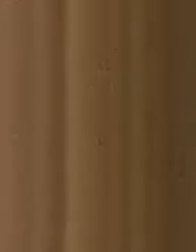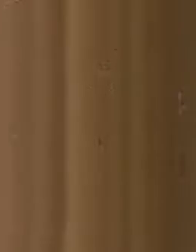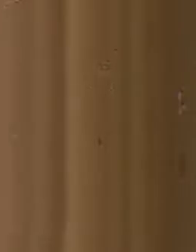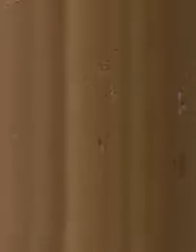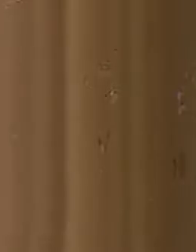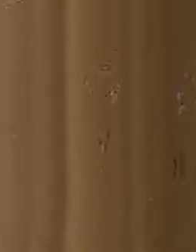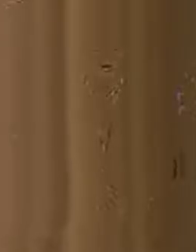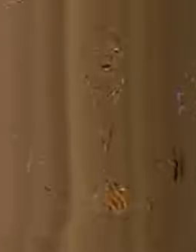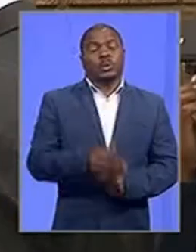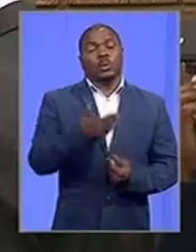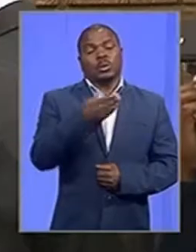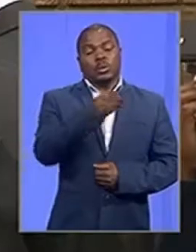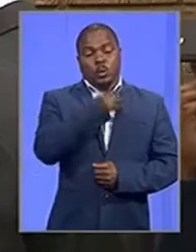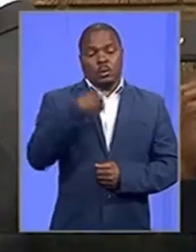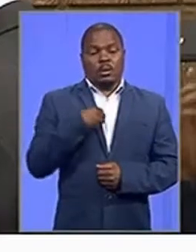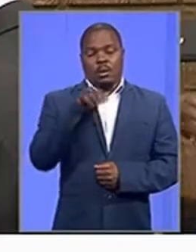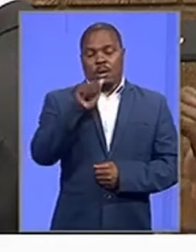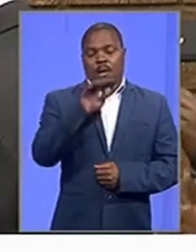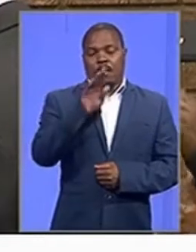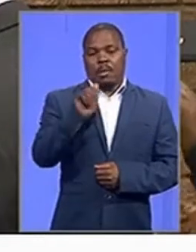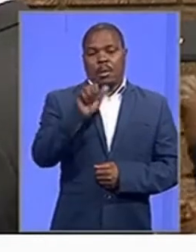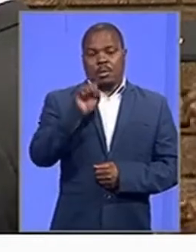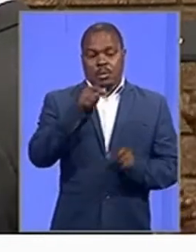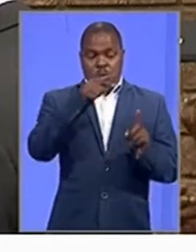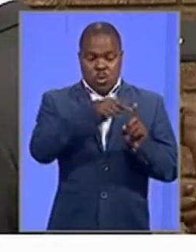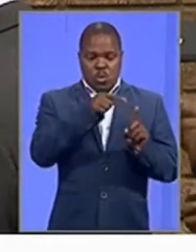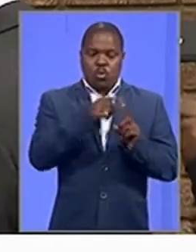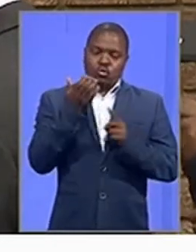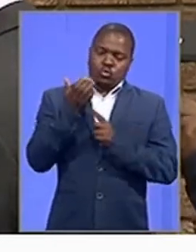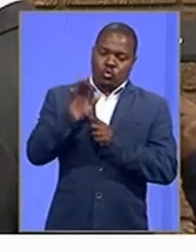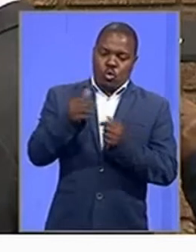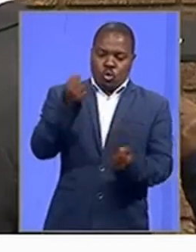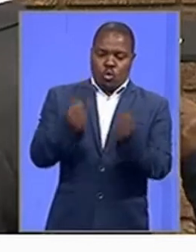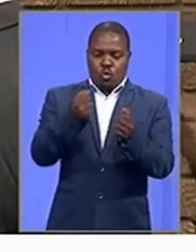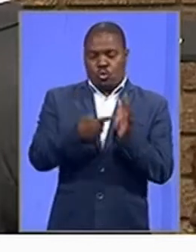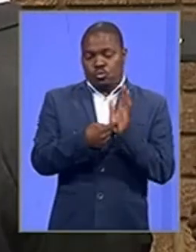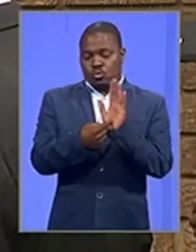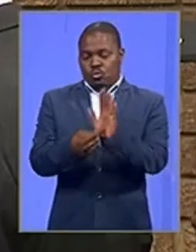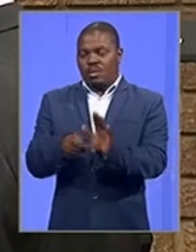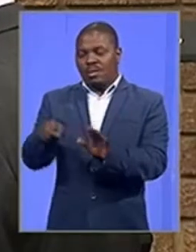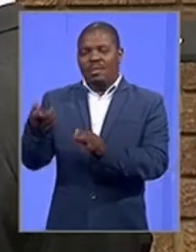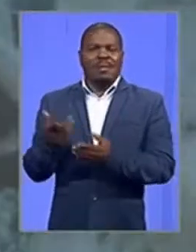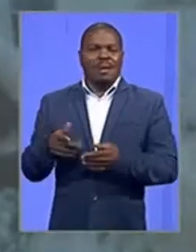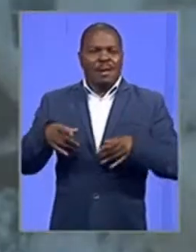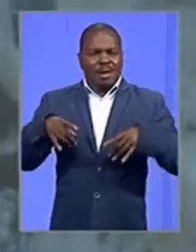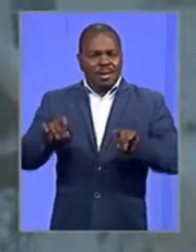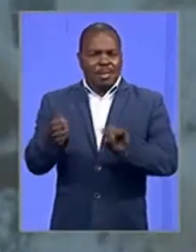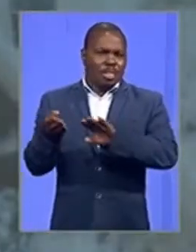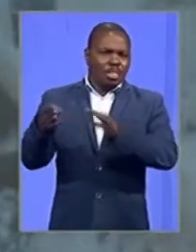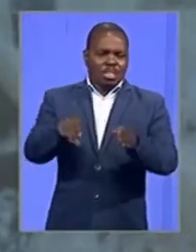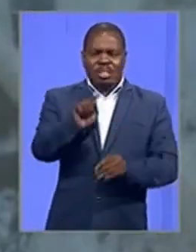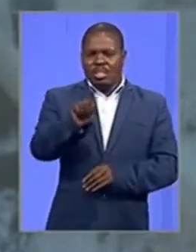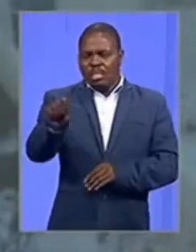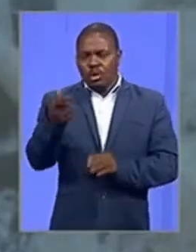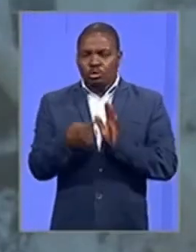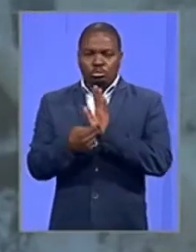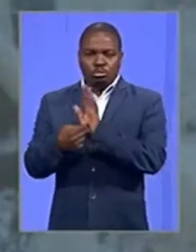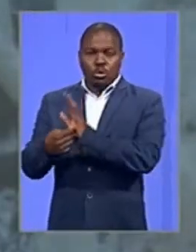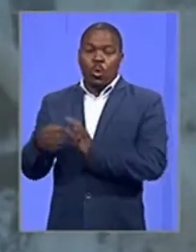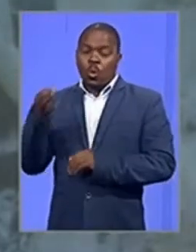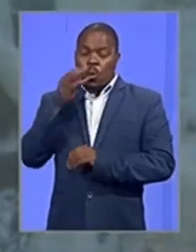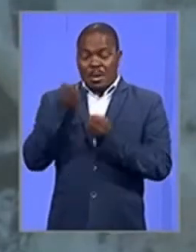Dr. Samir Abbas o bontshitse kgotlatshekelo ditshwantsho tsa ditoto tsa diphologolo. A re le fa bontsi